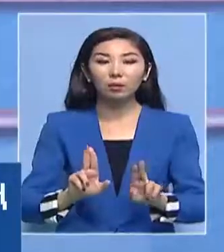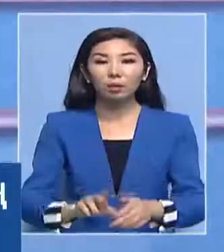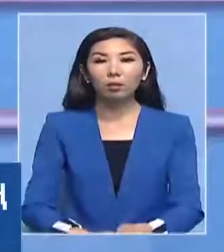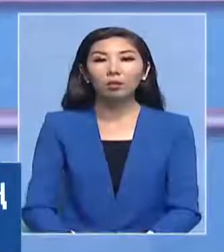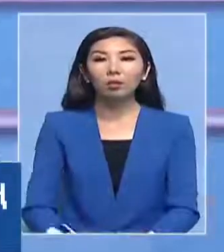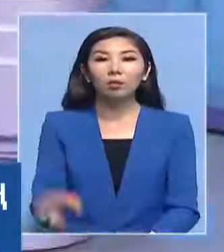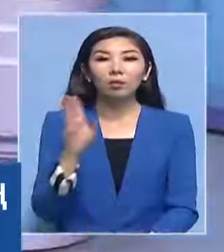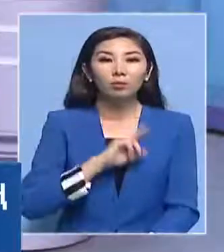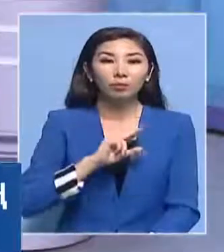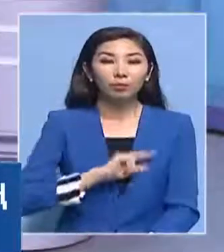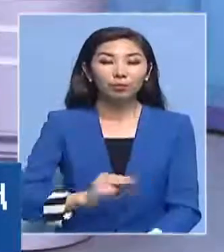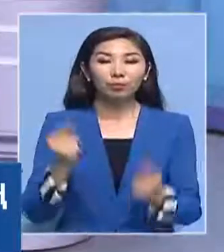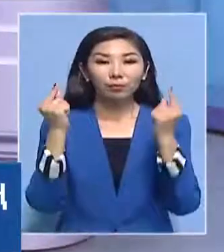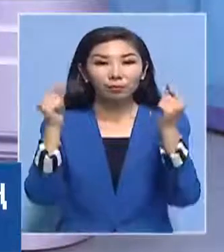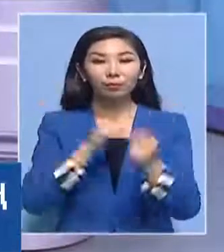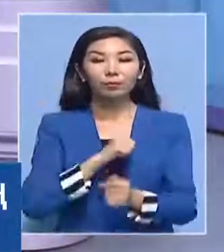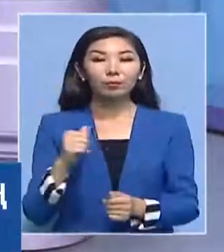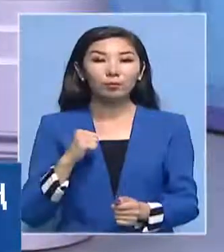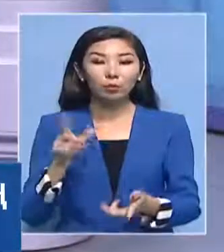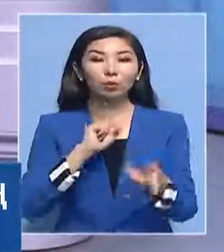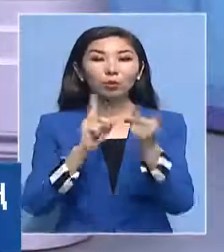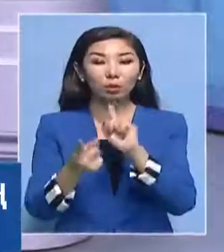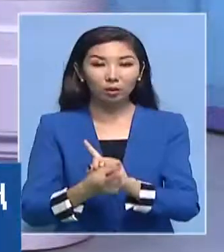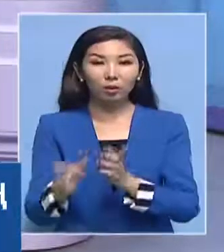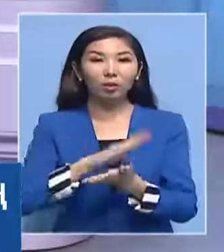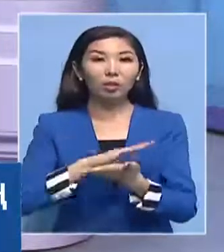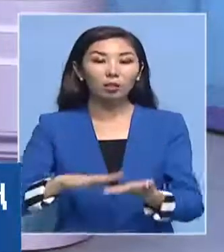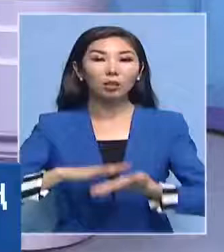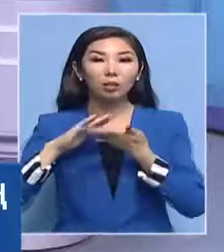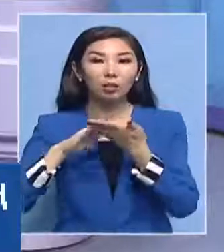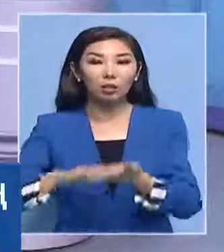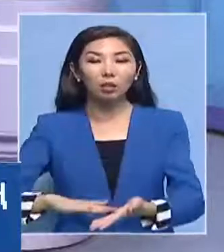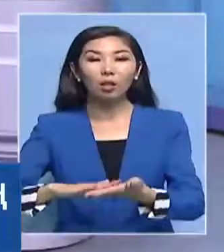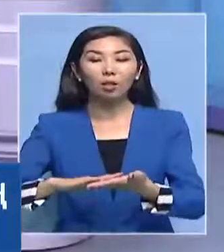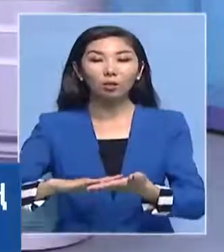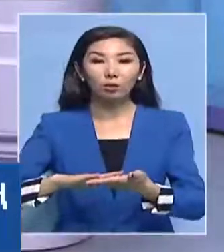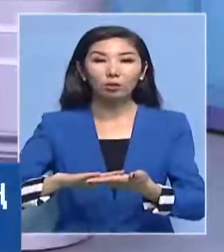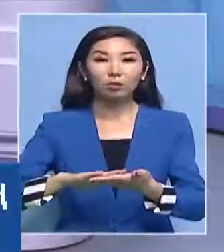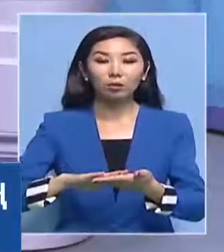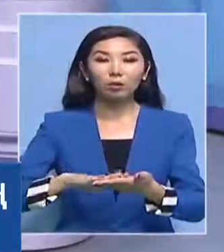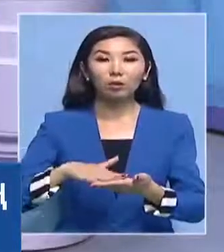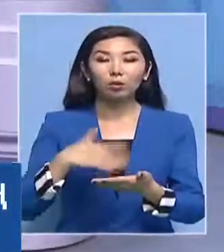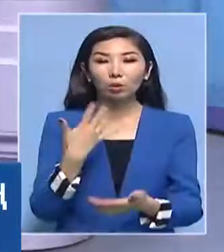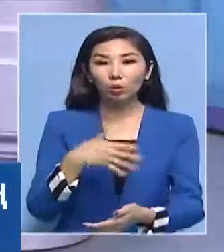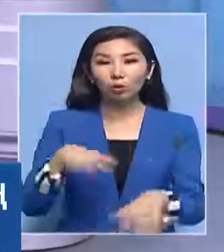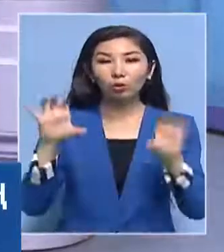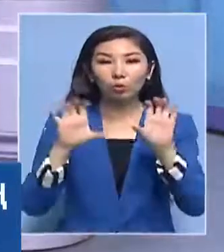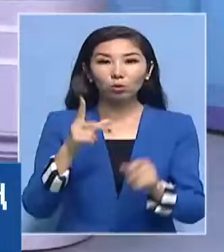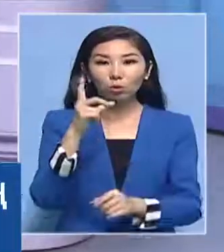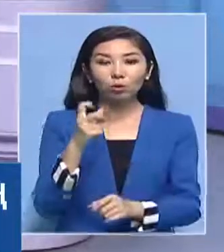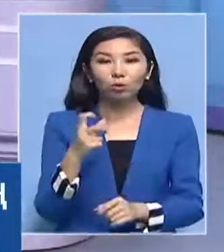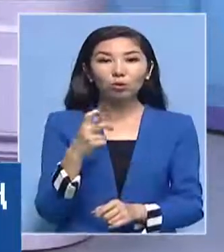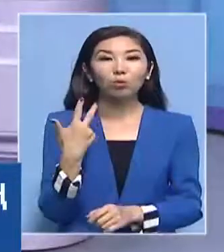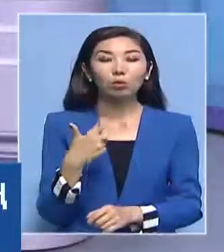жаңағы еңбеккерлердің еңбек шарттарына өзгерістер мен толықтырулар енгізілді. Бұл жаңағы қолданыстағы еңбек кодексінің 138-ші